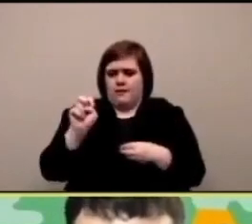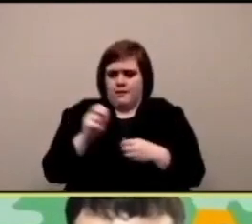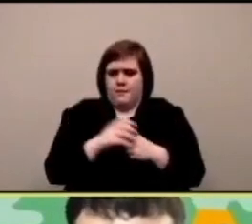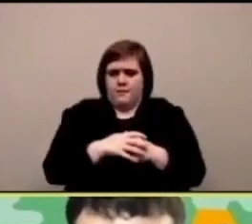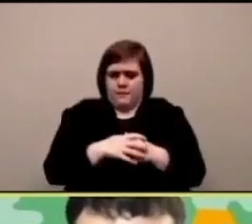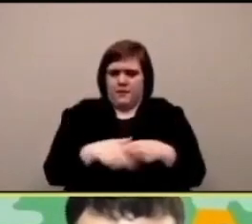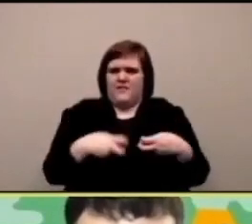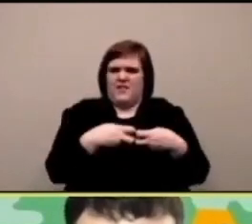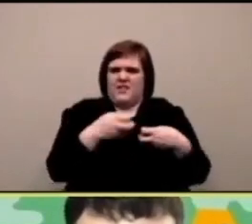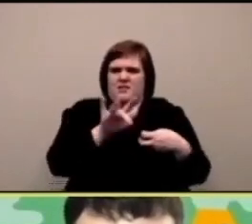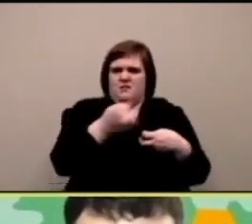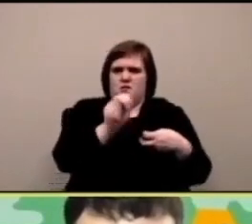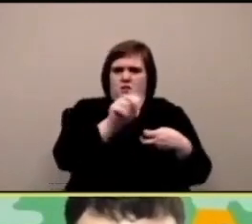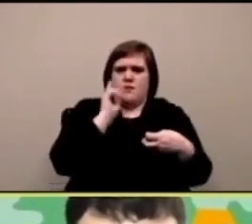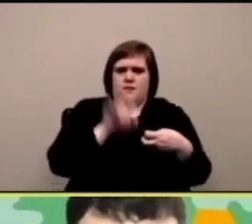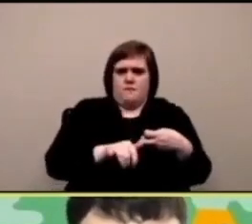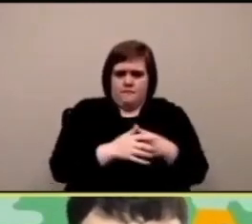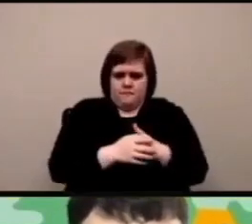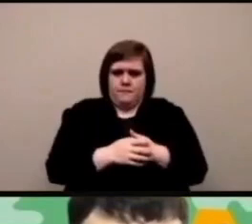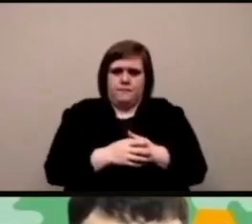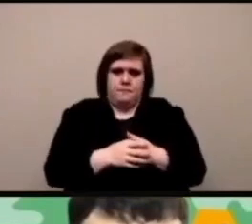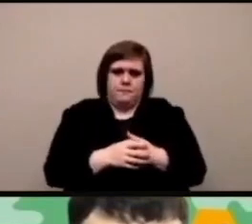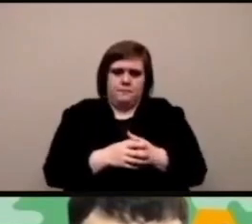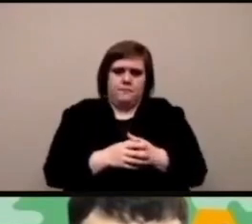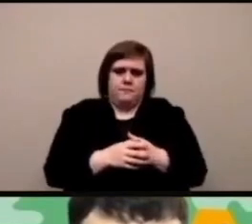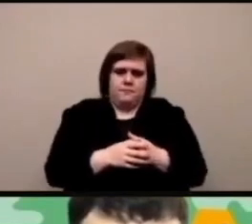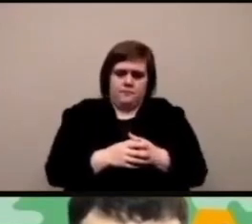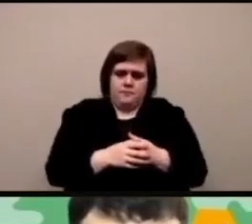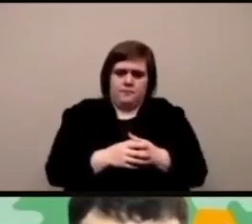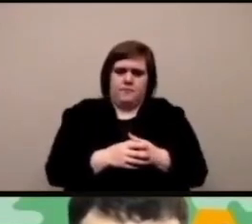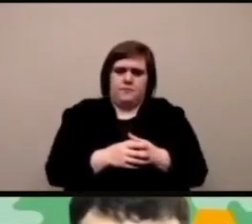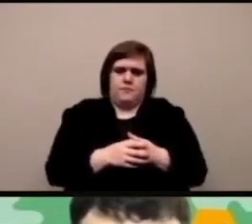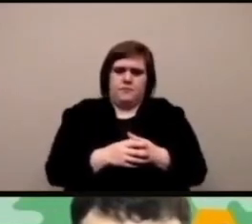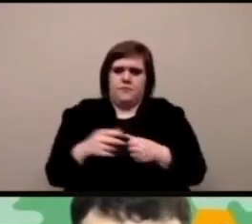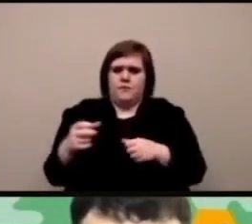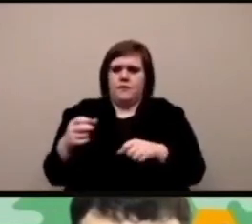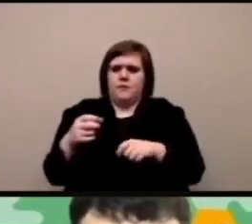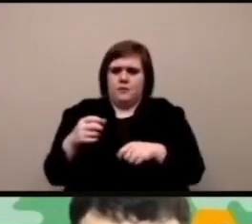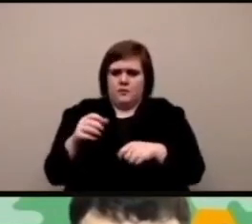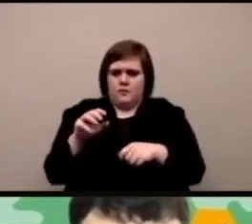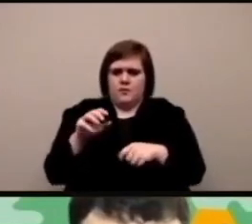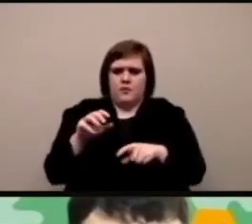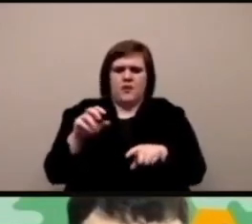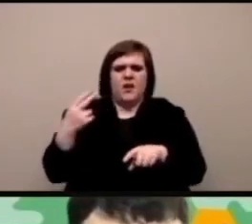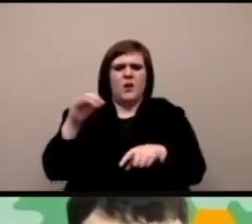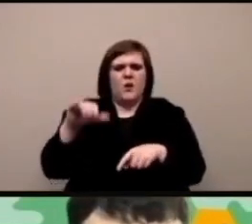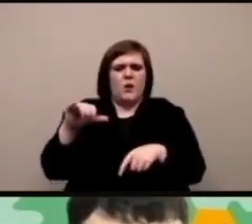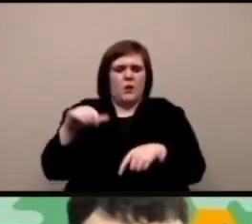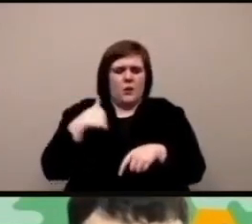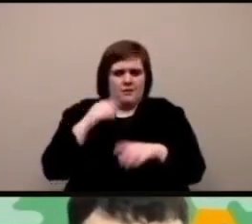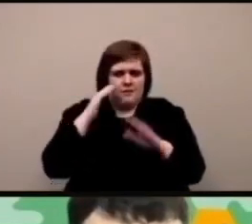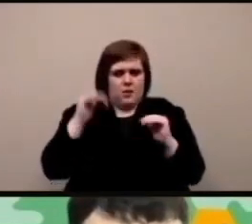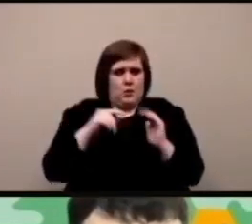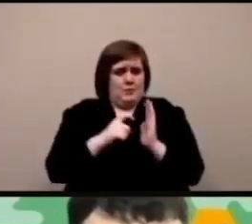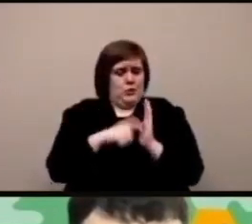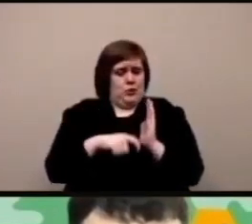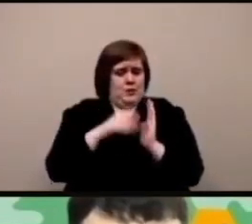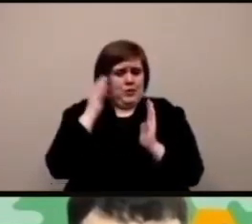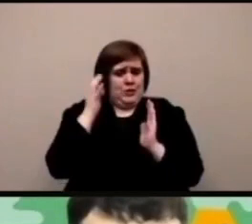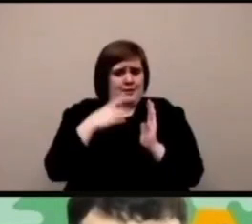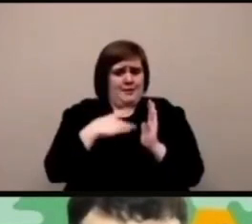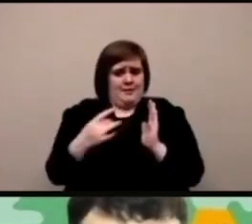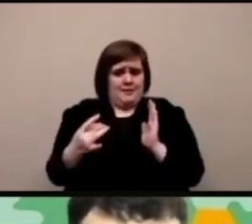いろんな方向に動いていくということですねそして他のアクターを追加してもいいと思います